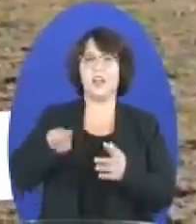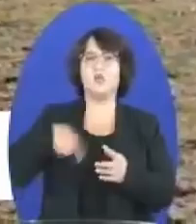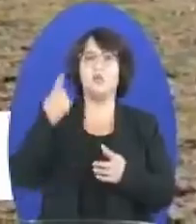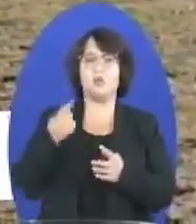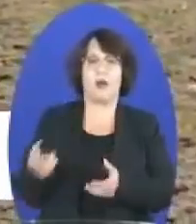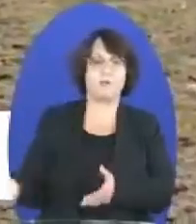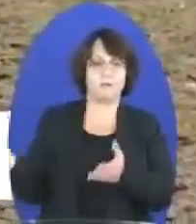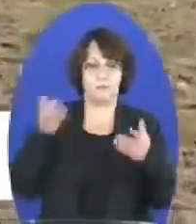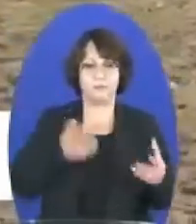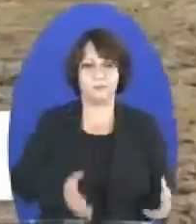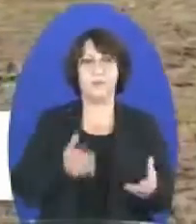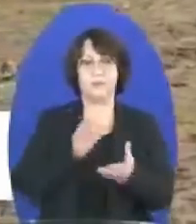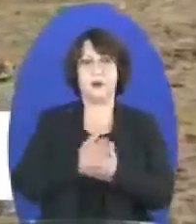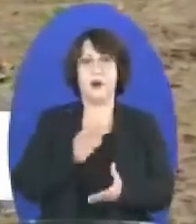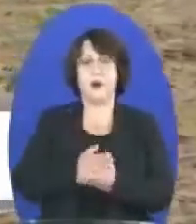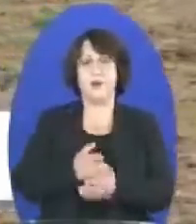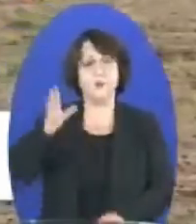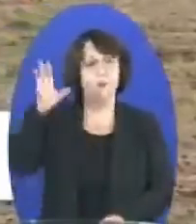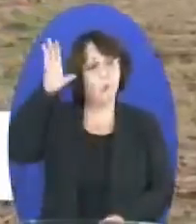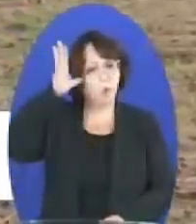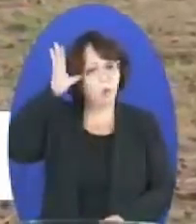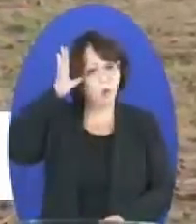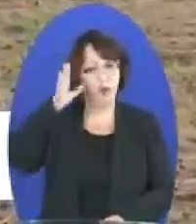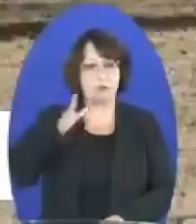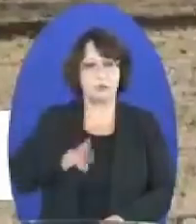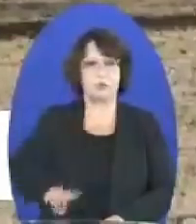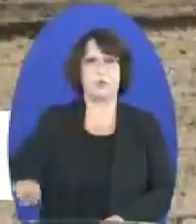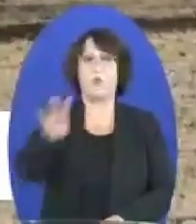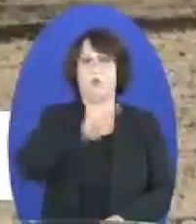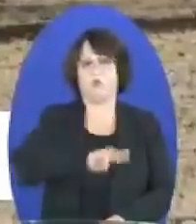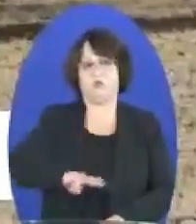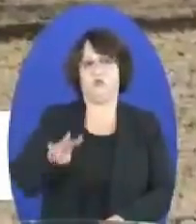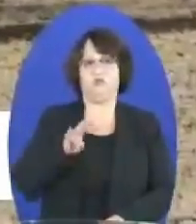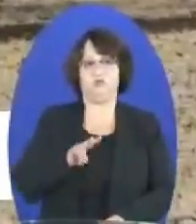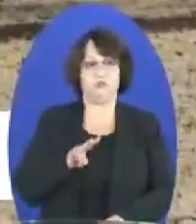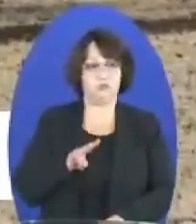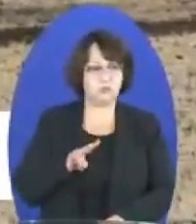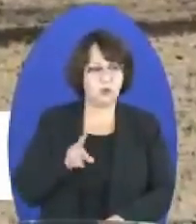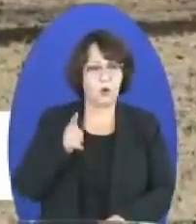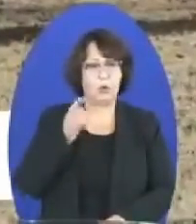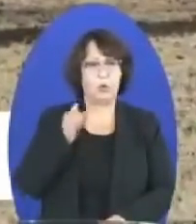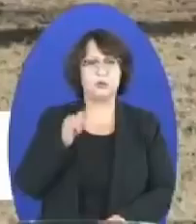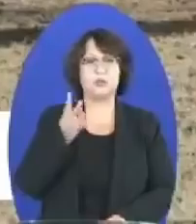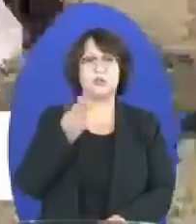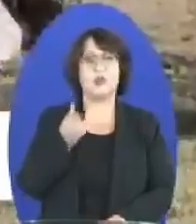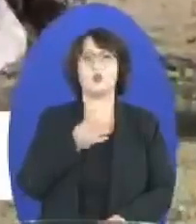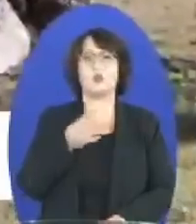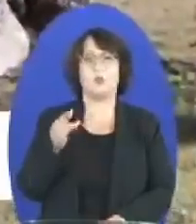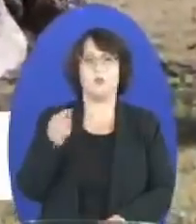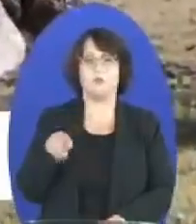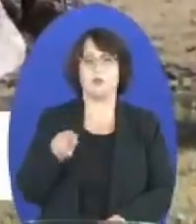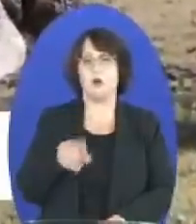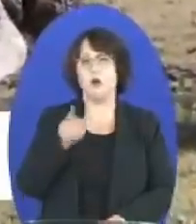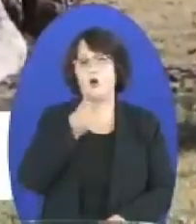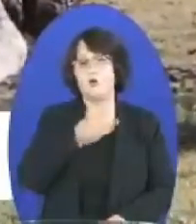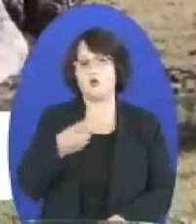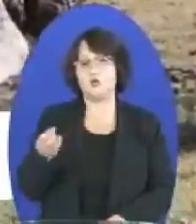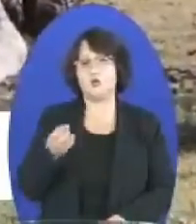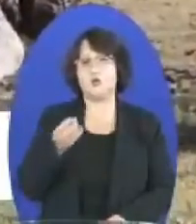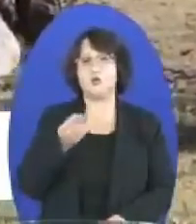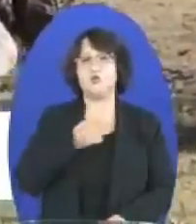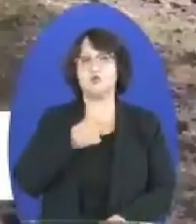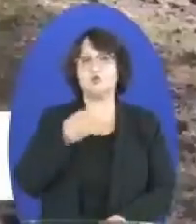тархан Хантайшир хар азрын нуруу бол бухтай. Энэ нутгийн буг нь үндсэн тархацаасаа салж үлдсэн нутгийн уугуул амт юм а. Энд 200 гаруй тоо толгой буг